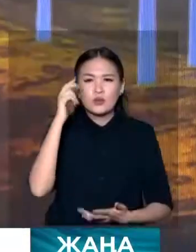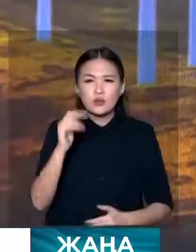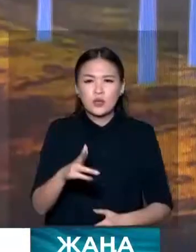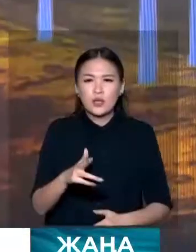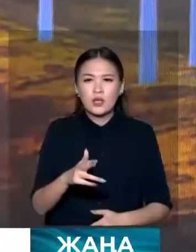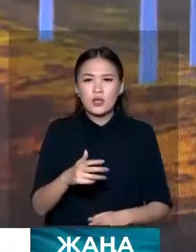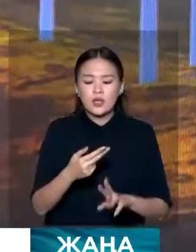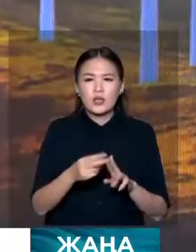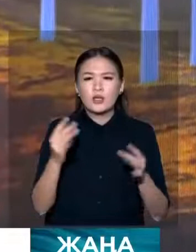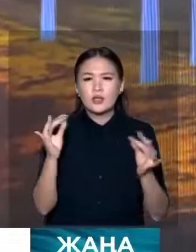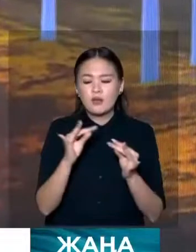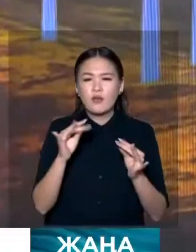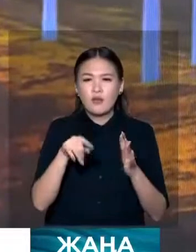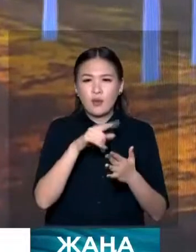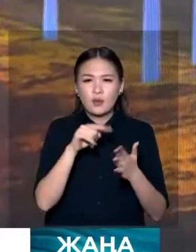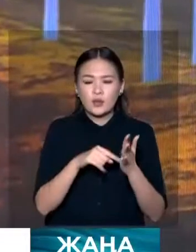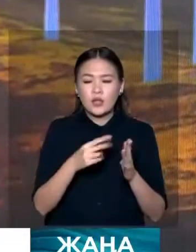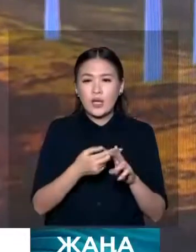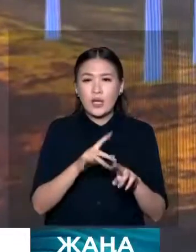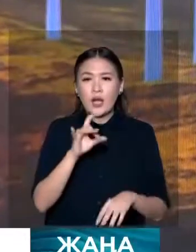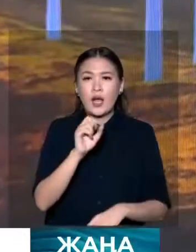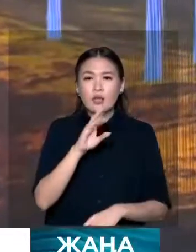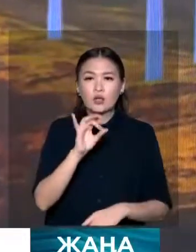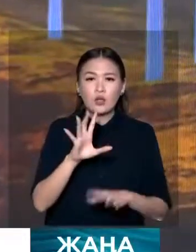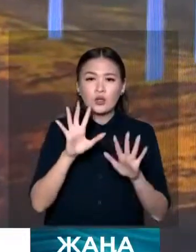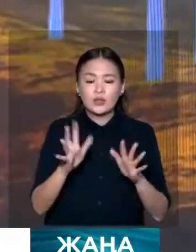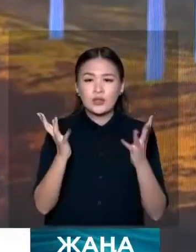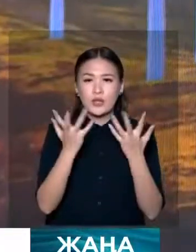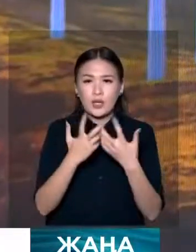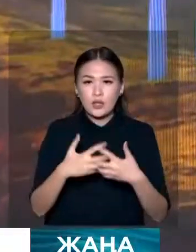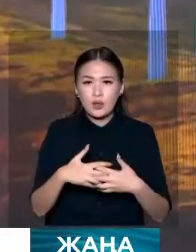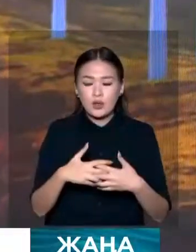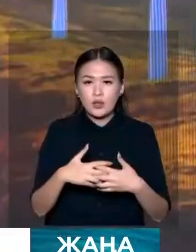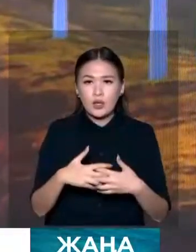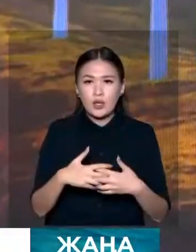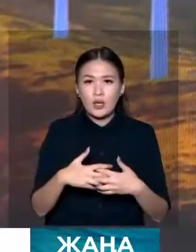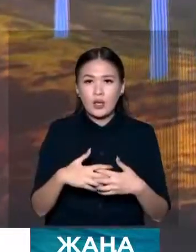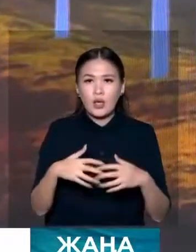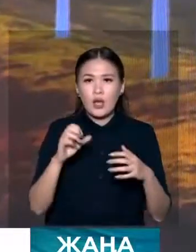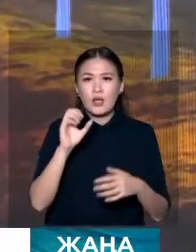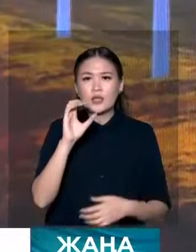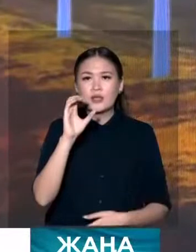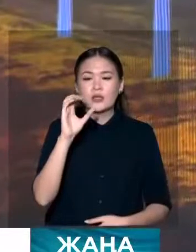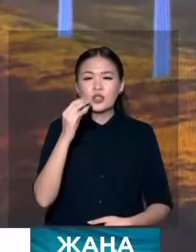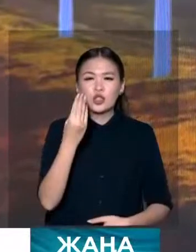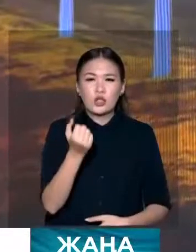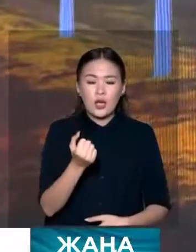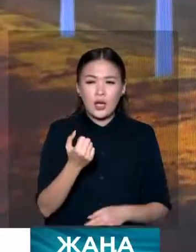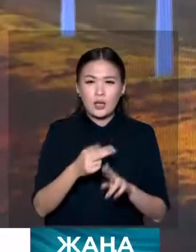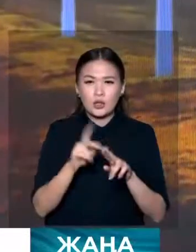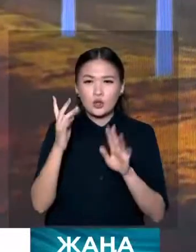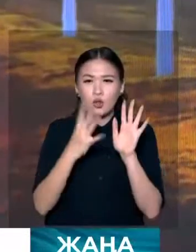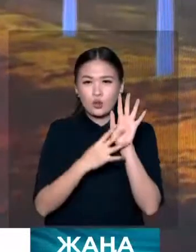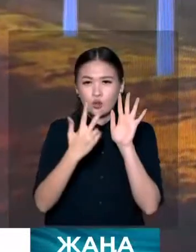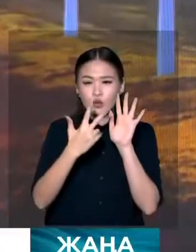Ол өте қызық сұрақ. Мысалға, егер реакторлардың саны, таза реакторлардың саны бойынша ғана алатын болсақ, АЭС бірінші орында. Өйткені қазір ояқта